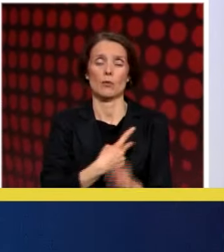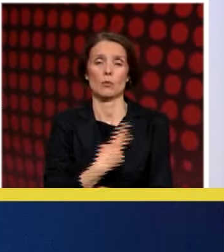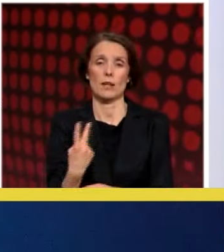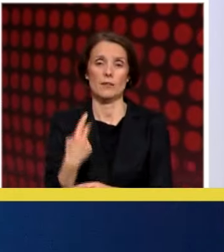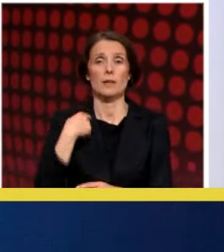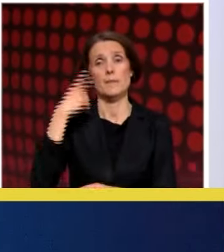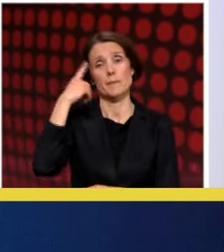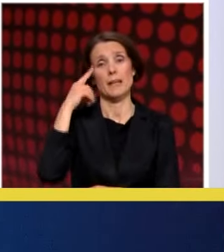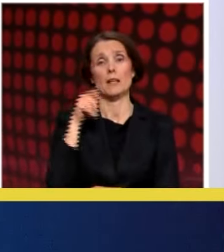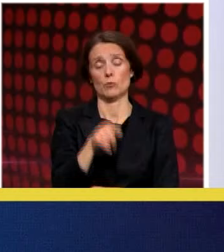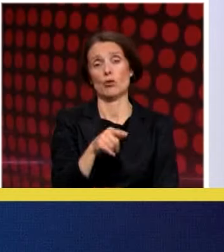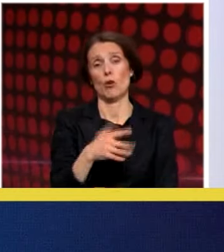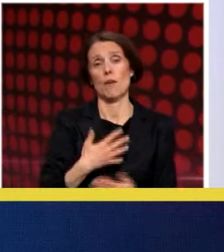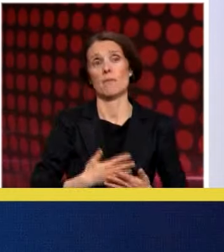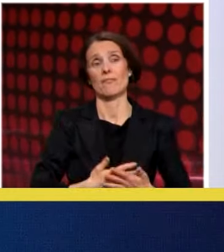uspeh po sebi.